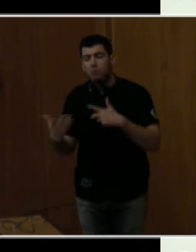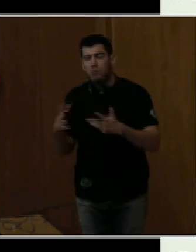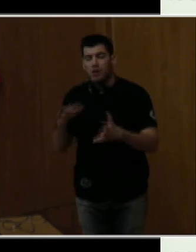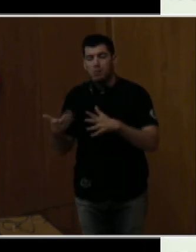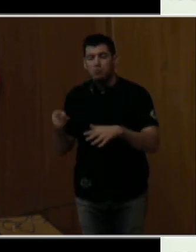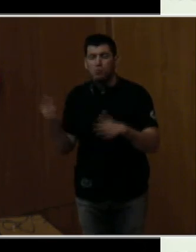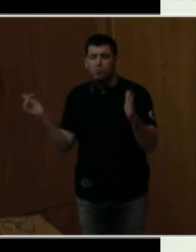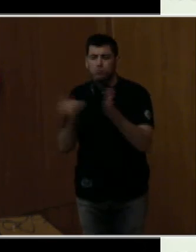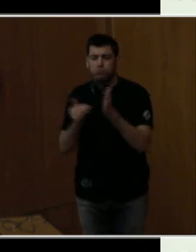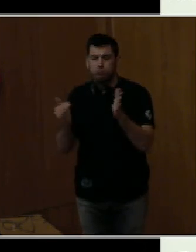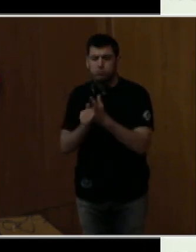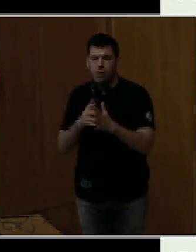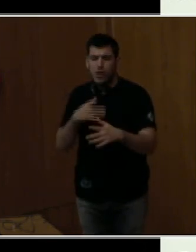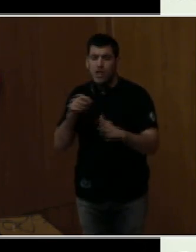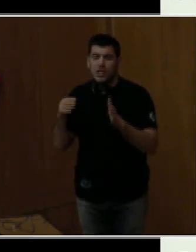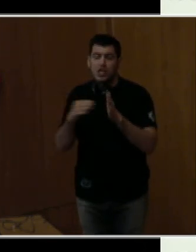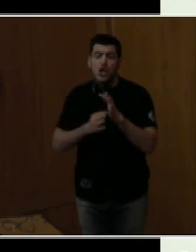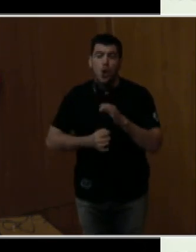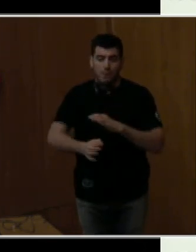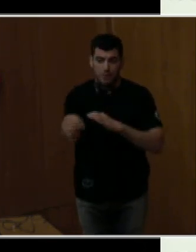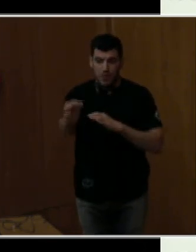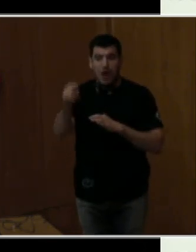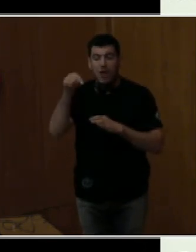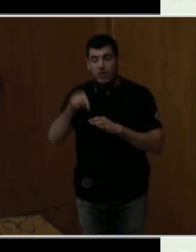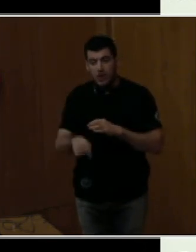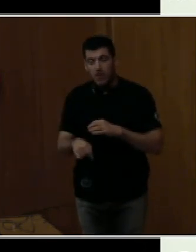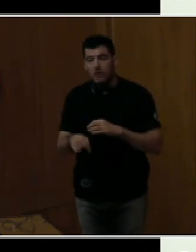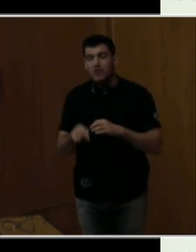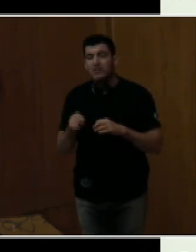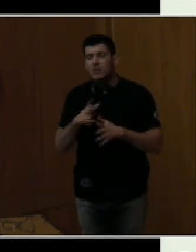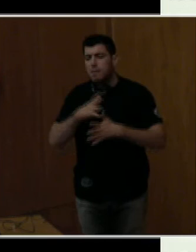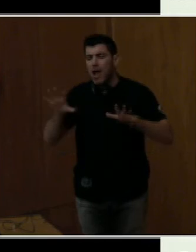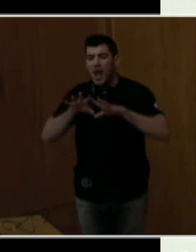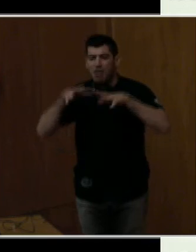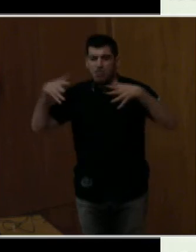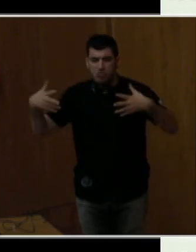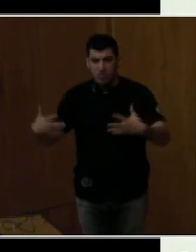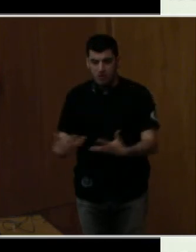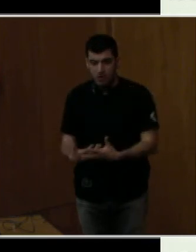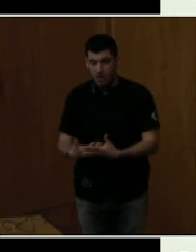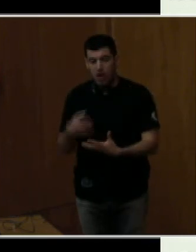χιλιόμετρων. Να εγκαθίσταται δηλαδή αποκλειστικά και μόνο σε μεγάλα δίκτυα, μεγάλη εμβέλεια δίκτυα.